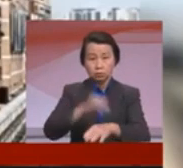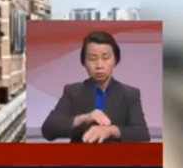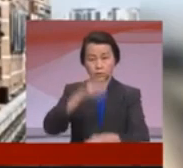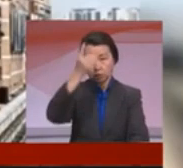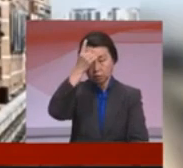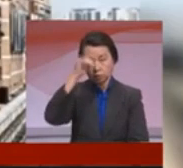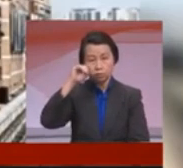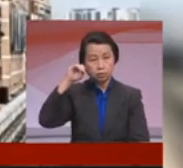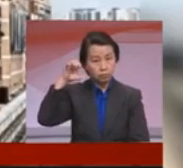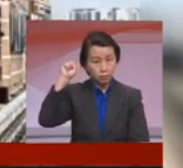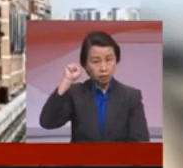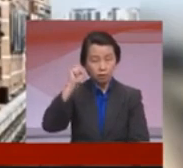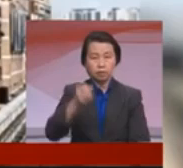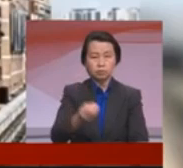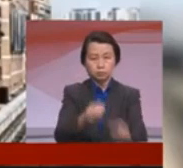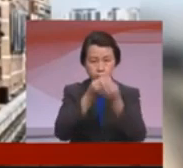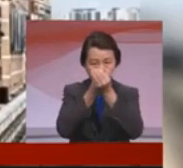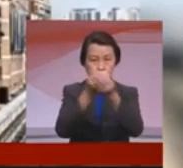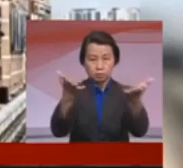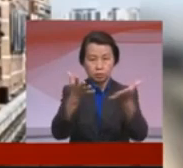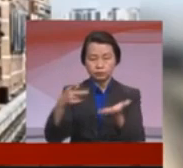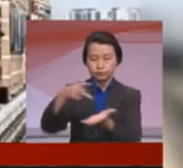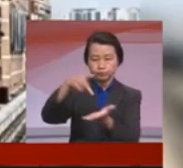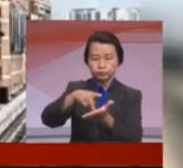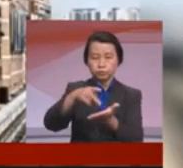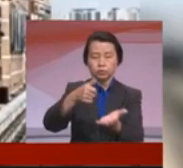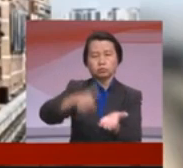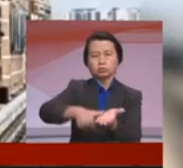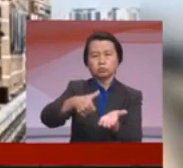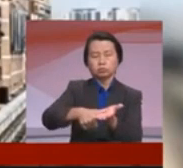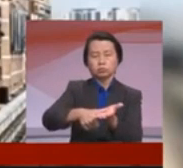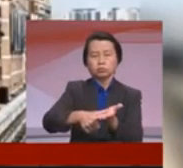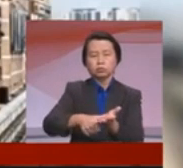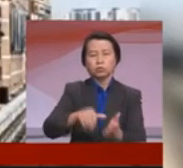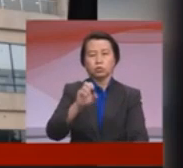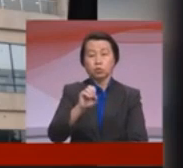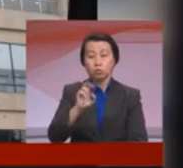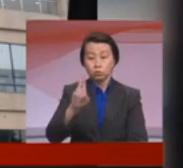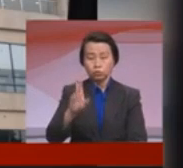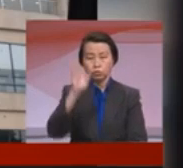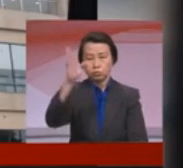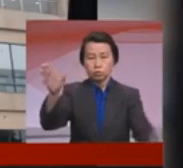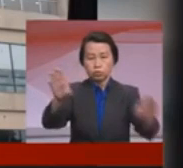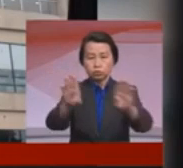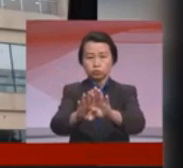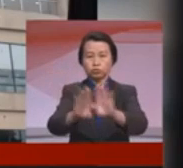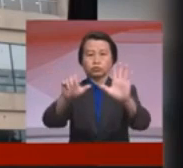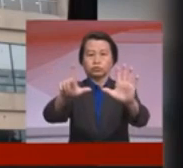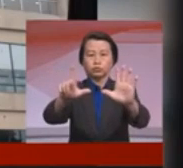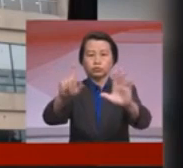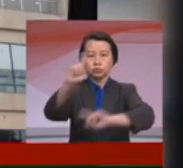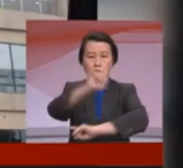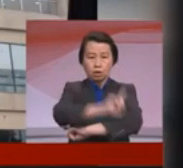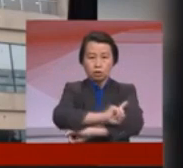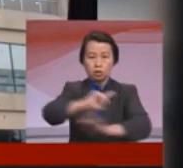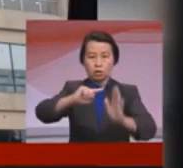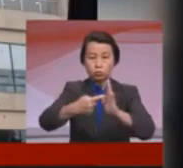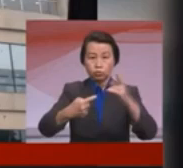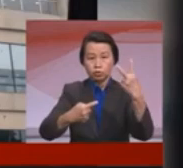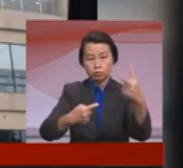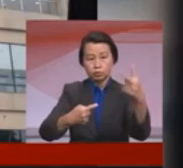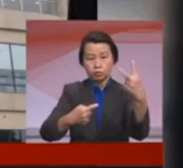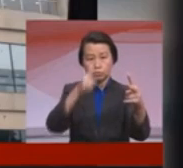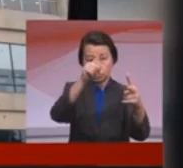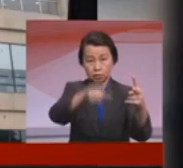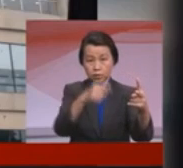Datuk Seri Ismail Sabri turut memaklumkan pusat beli belah wan utama akan ditutup selama 7 hari bermula 12